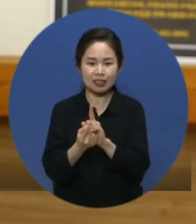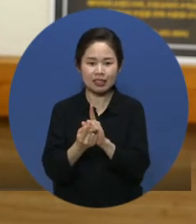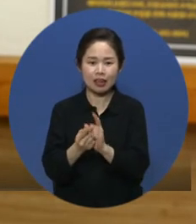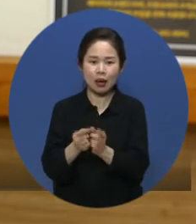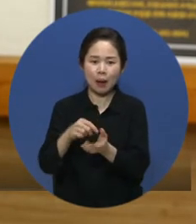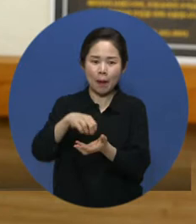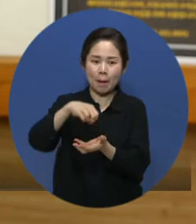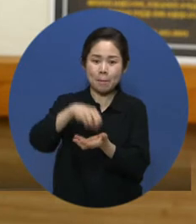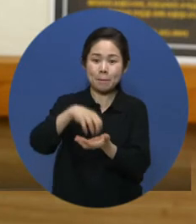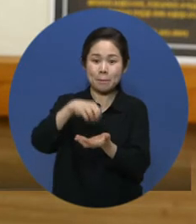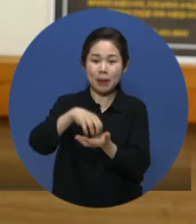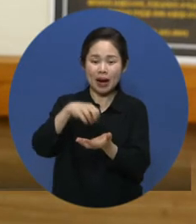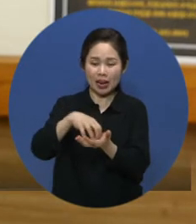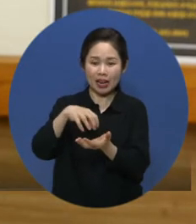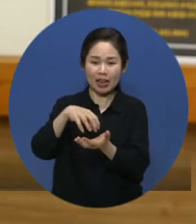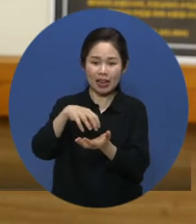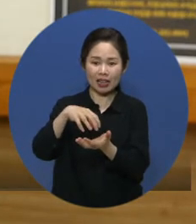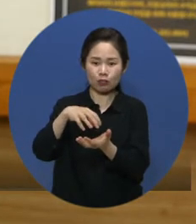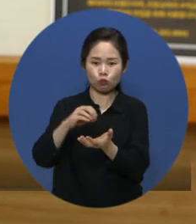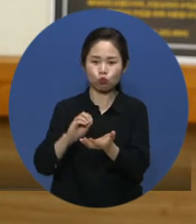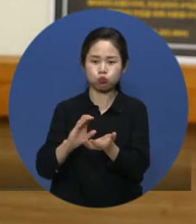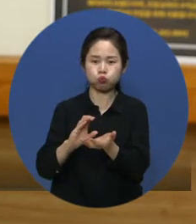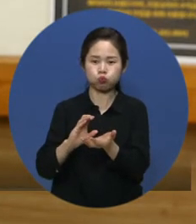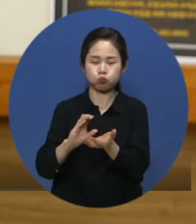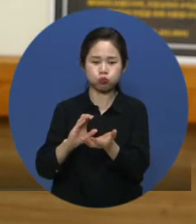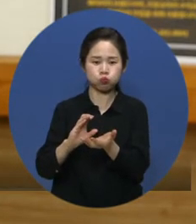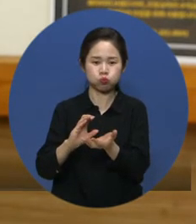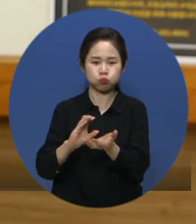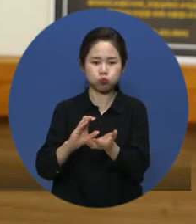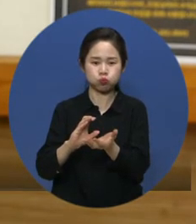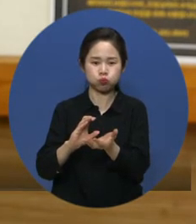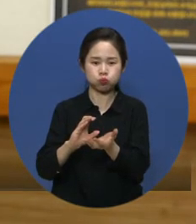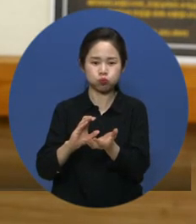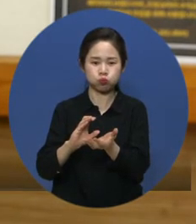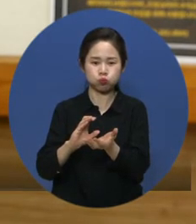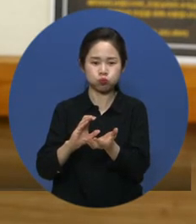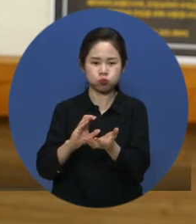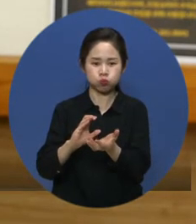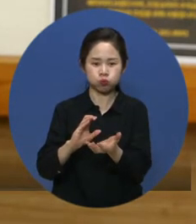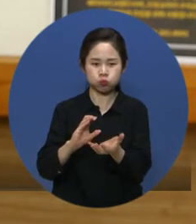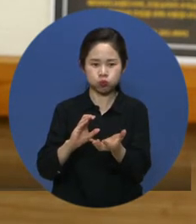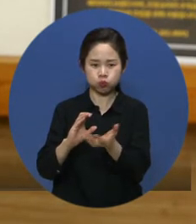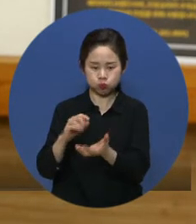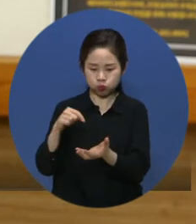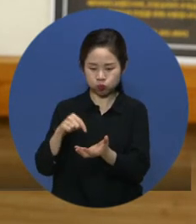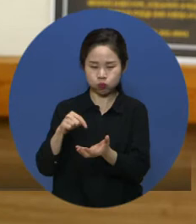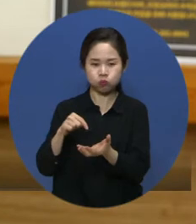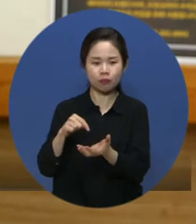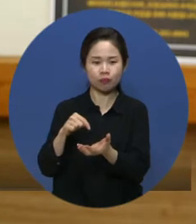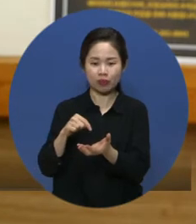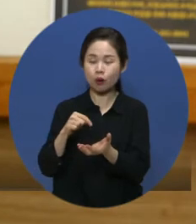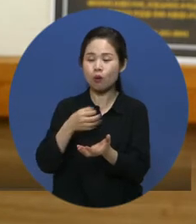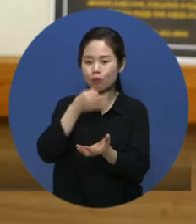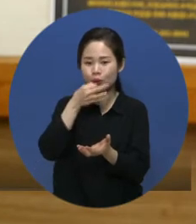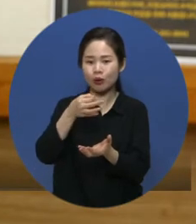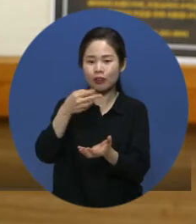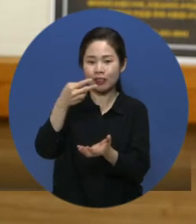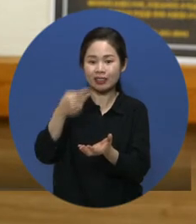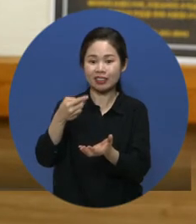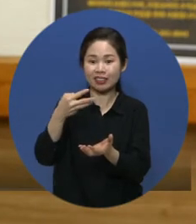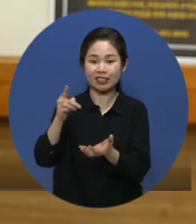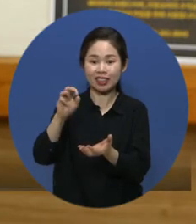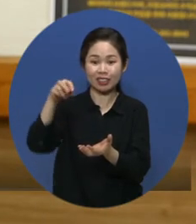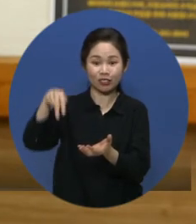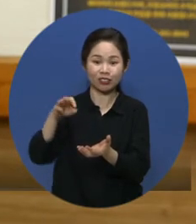두껍게 썬 빵으로 만든 그 그릇 대용의 접시를 뜨랑슈아라 그랬다 하거든요. 그래서 이제 그렇게